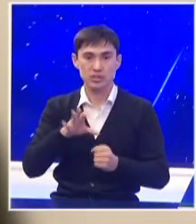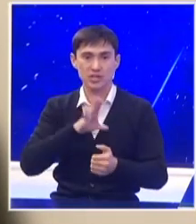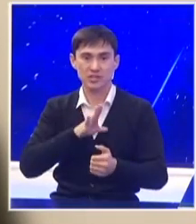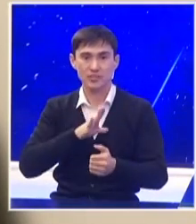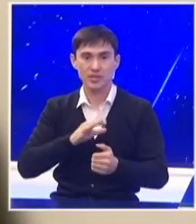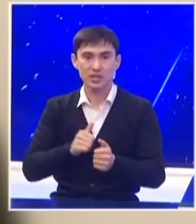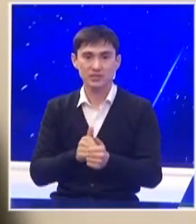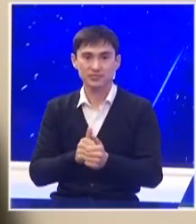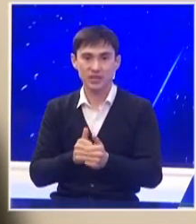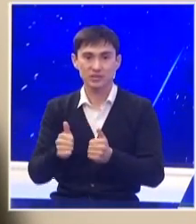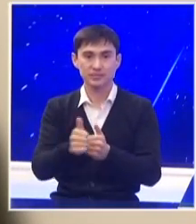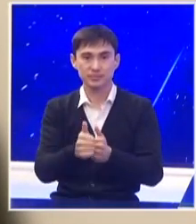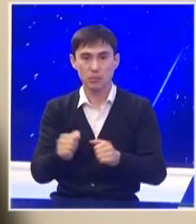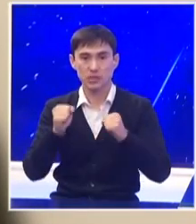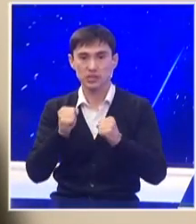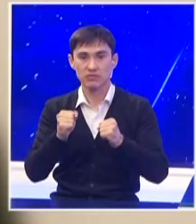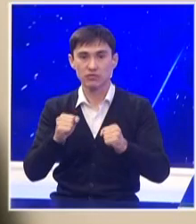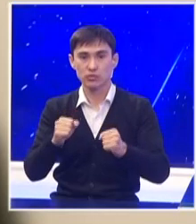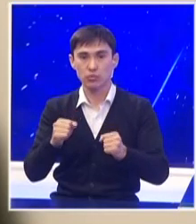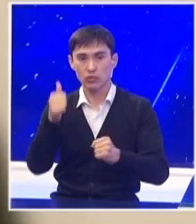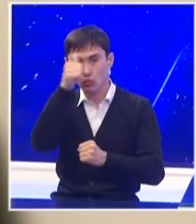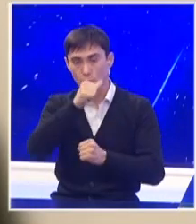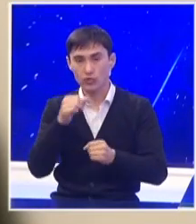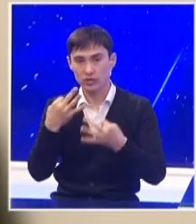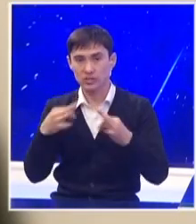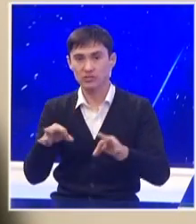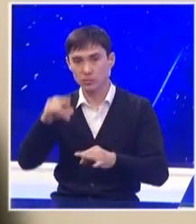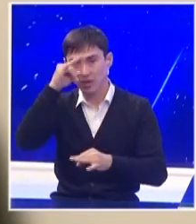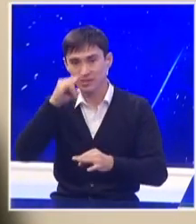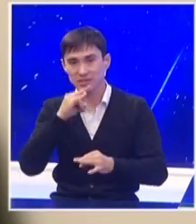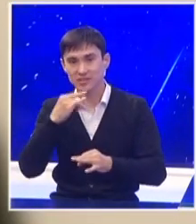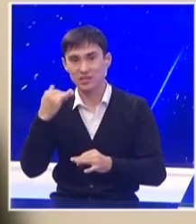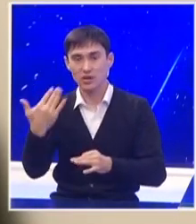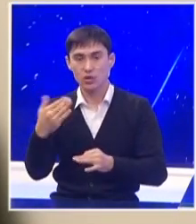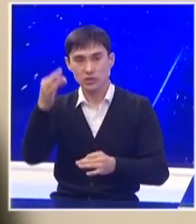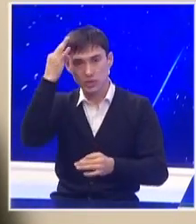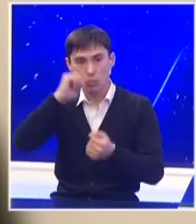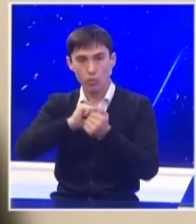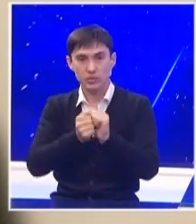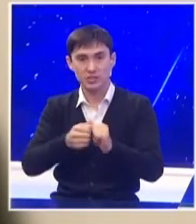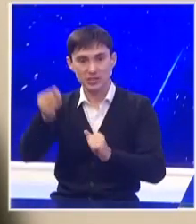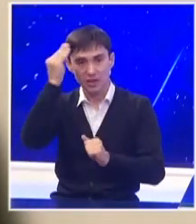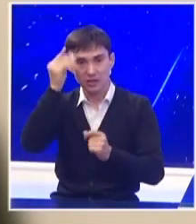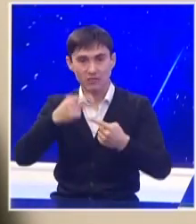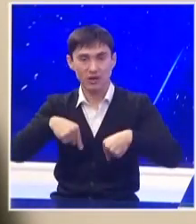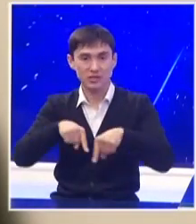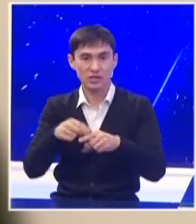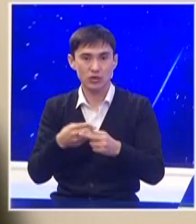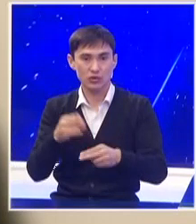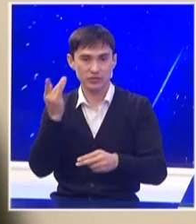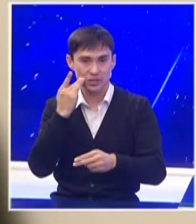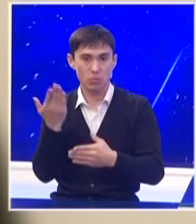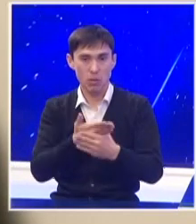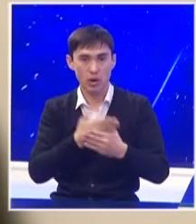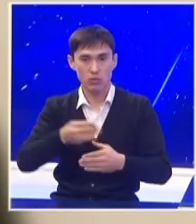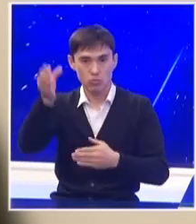у истоков развития массового спорта в годы становления независимого Казахстана, он запомнился как талантливый организатор, который всегда